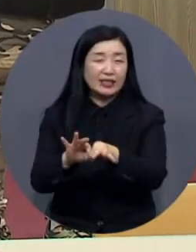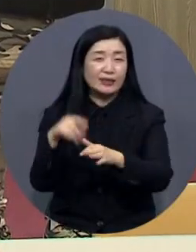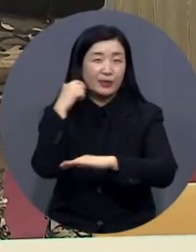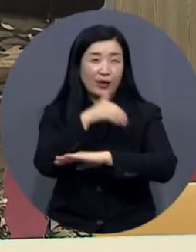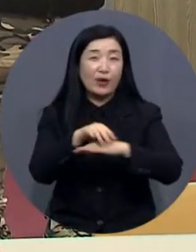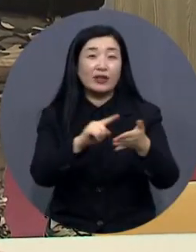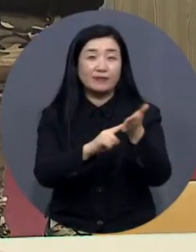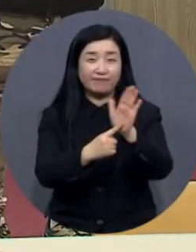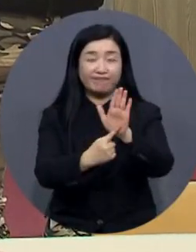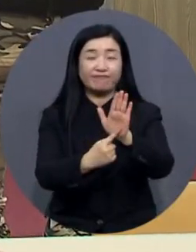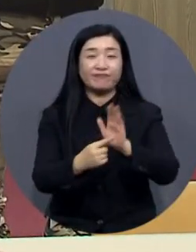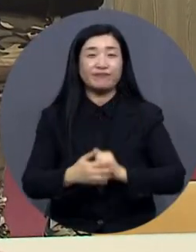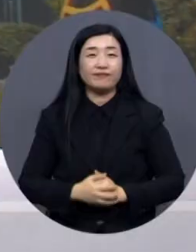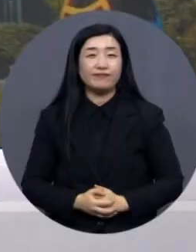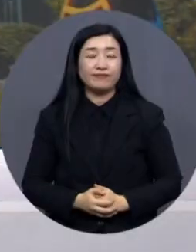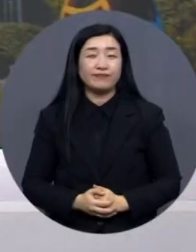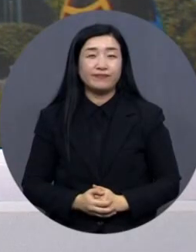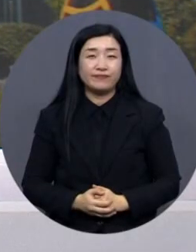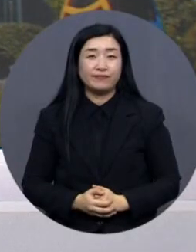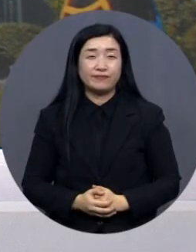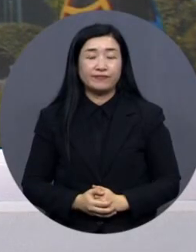강조했습니다.